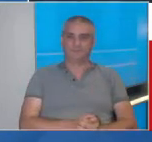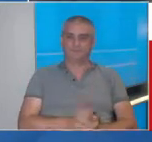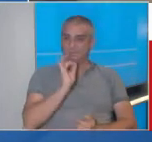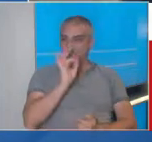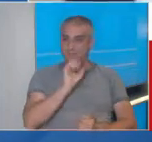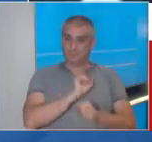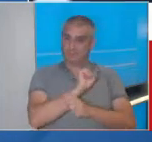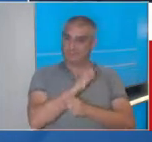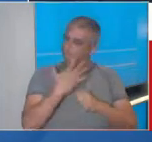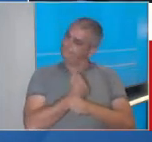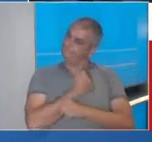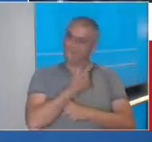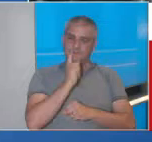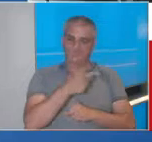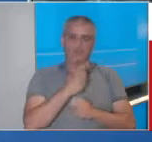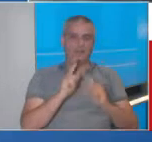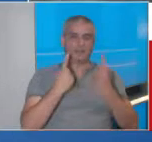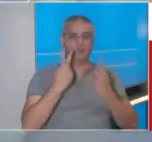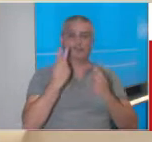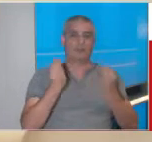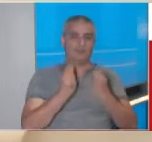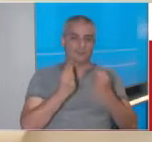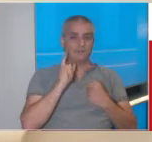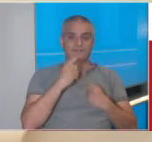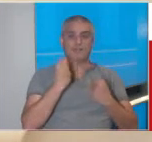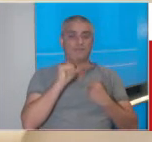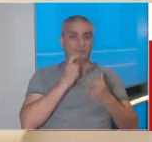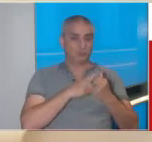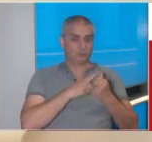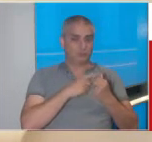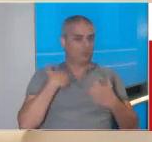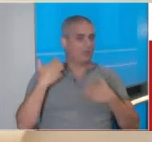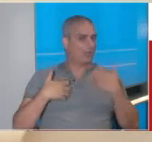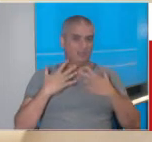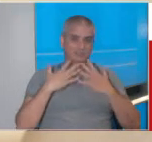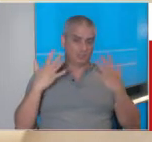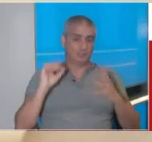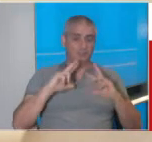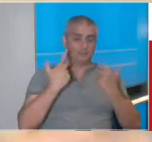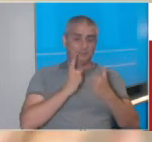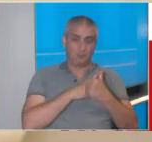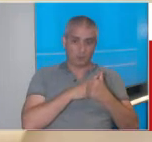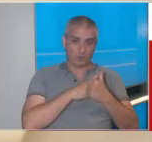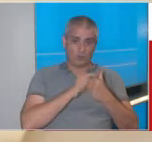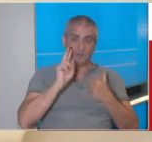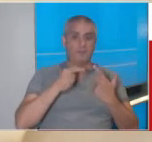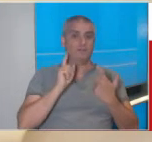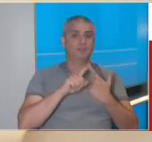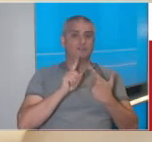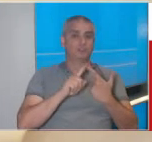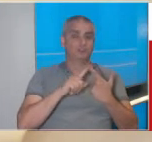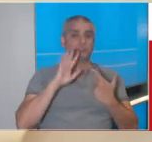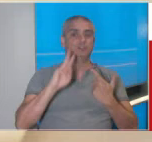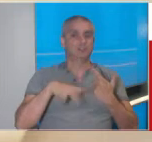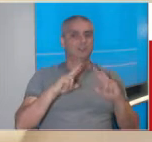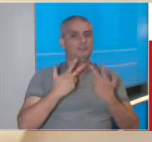בשביל שמחאה תפרוץ צריכים לקרוא שני דברים. צריך דבר ראשון שיהיה כעס מאוד מאוד גדול של הציבור, והדבר השני זה